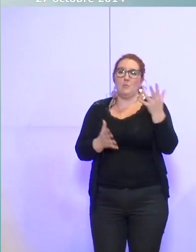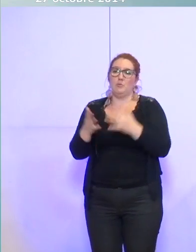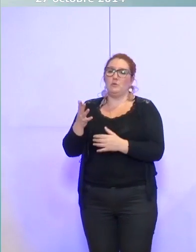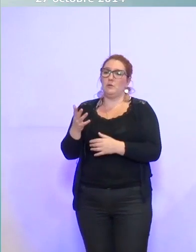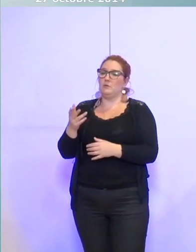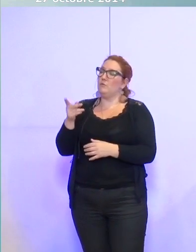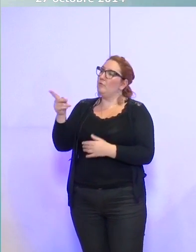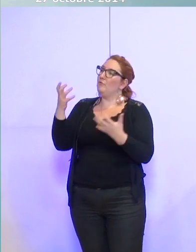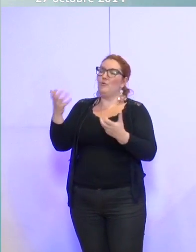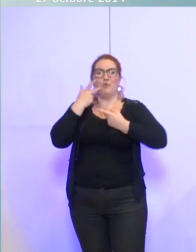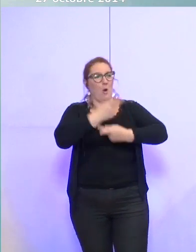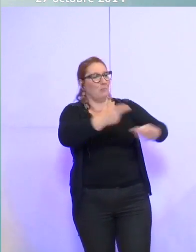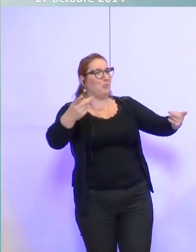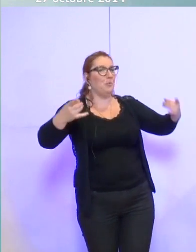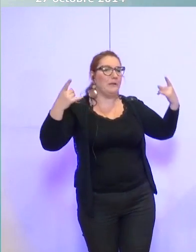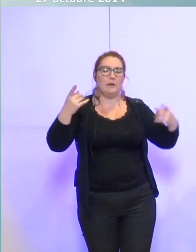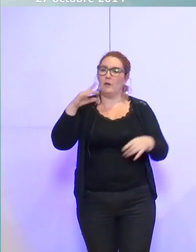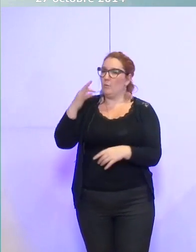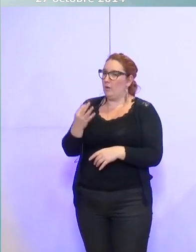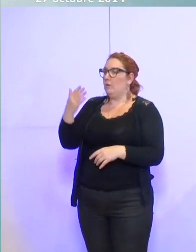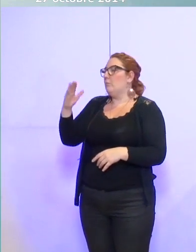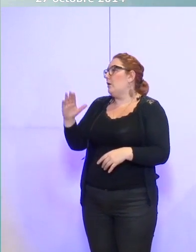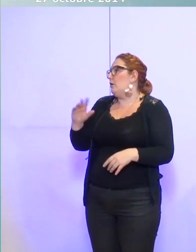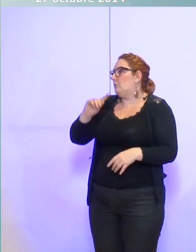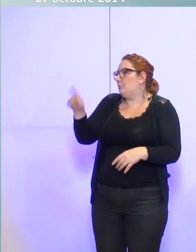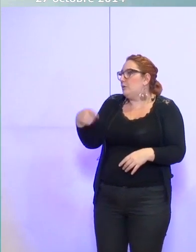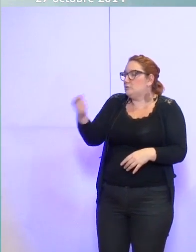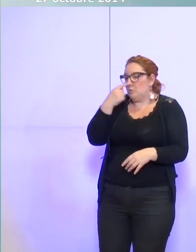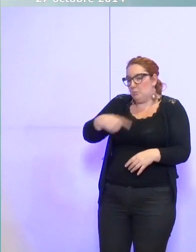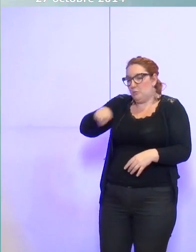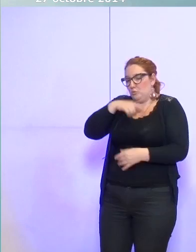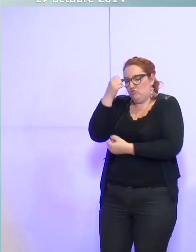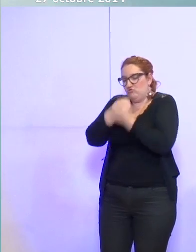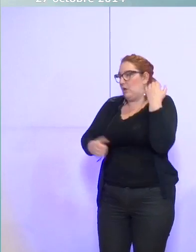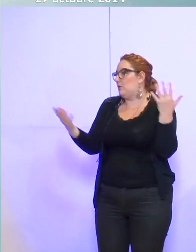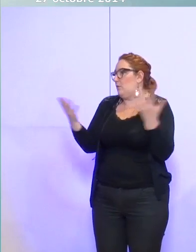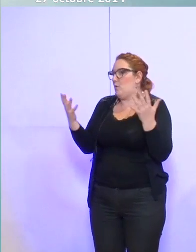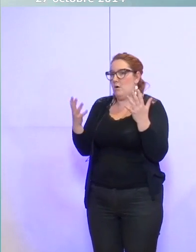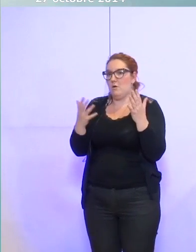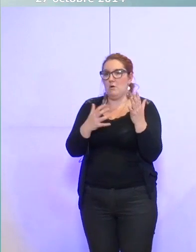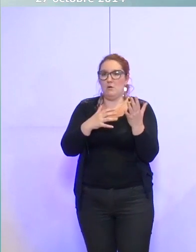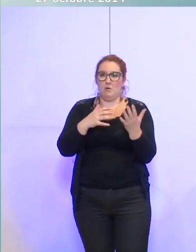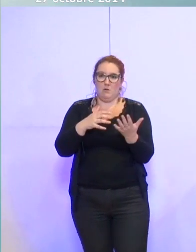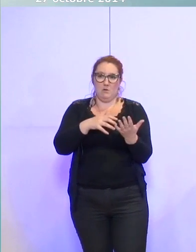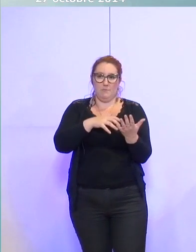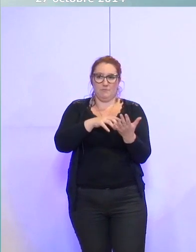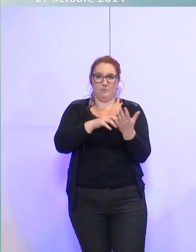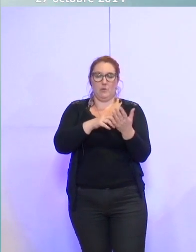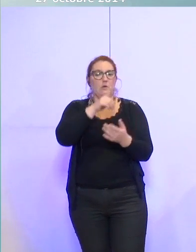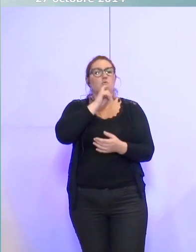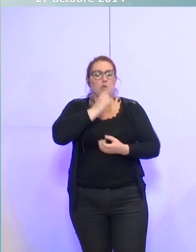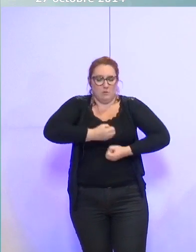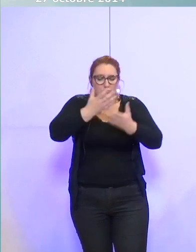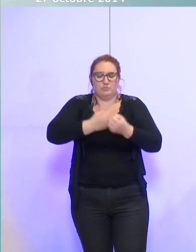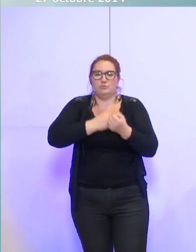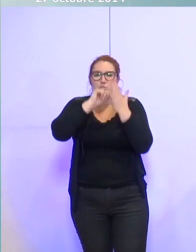faire plus publiquement, mais là où évidemment il y a pour nous une gêne évidente, c'est que le texte qui accompagne ces points que vous avez